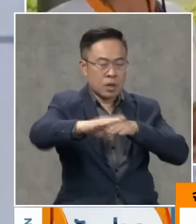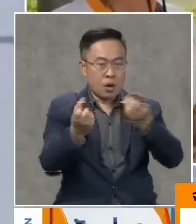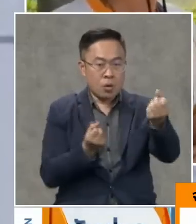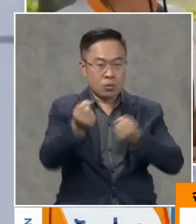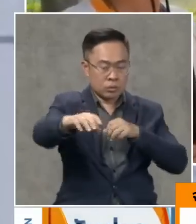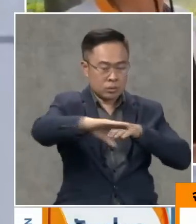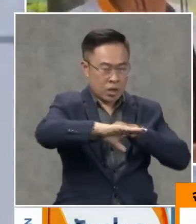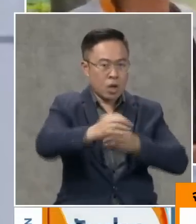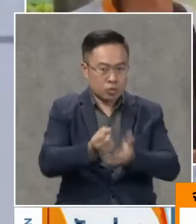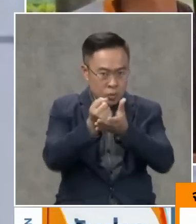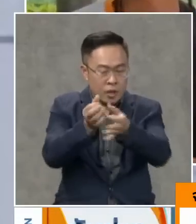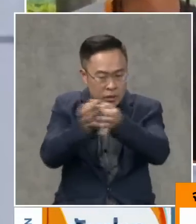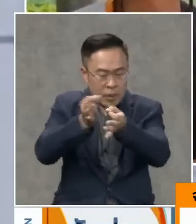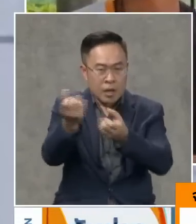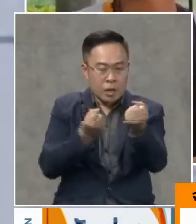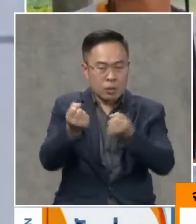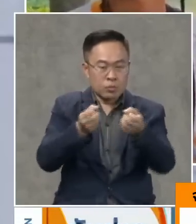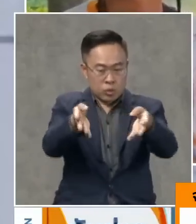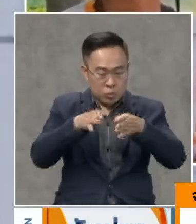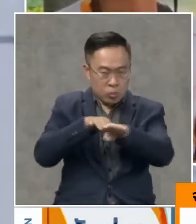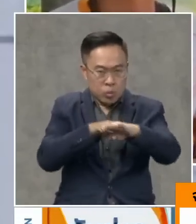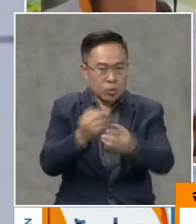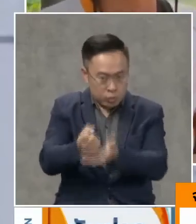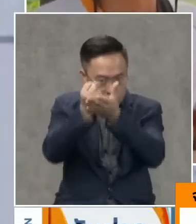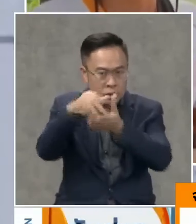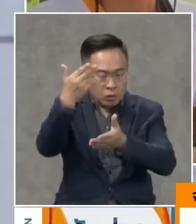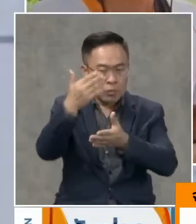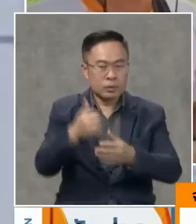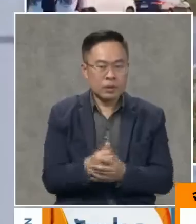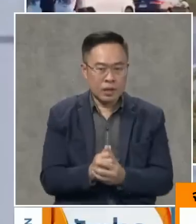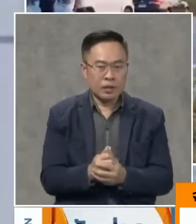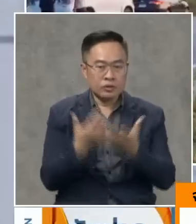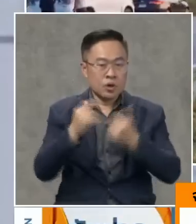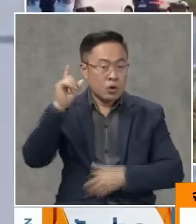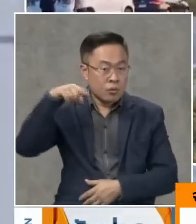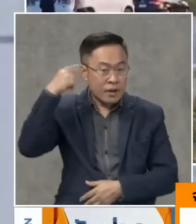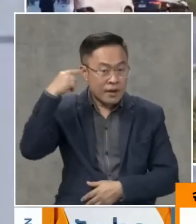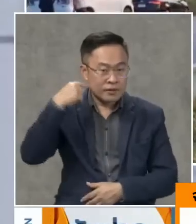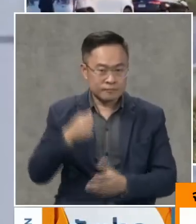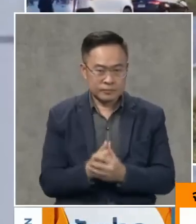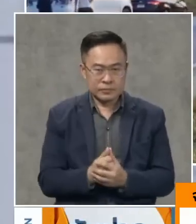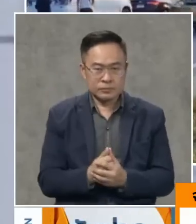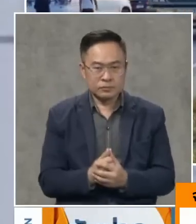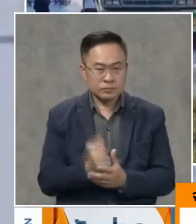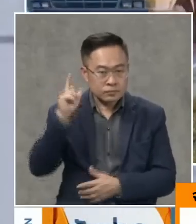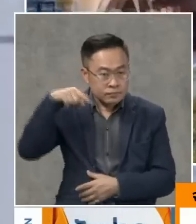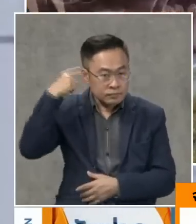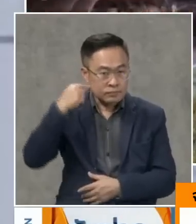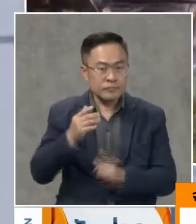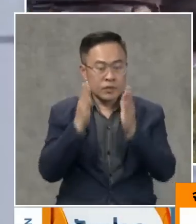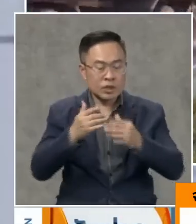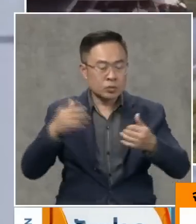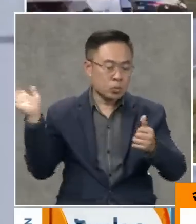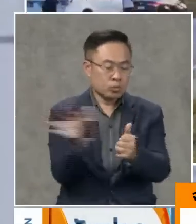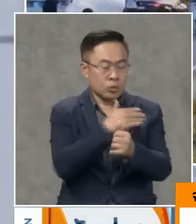อไม่ให้ขับติดตามรถเก๋งของตนไปทีนี้หญิงสาวคนที่เป็นผู้เสียหายอะค่ะที่ถูกทำร้ายเนี่ยนะเขาก็บอกว่